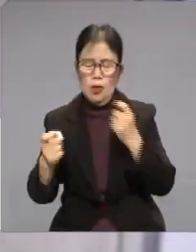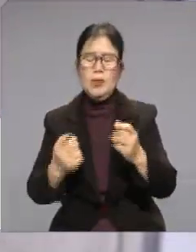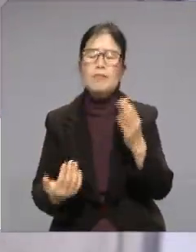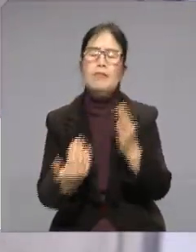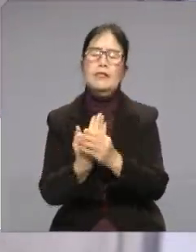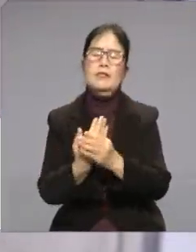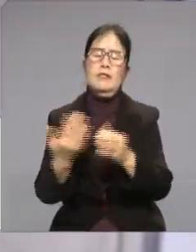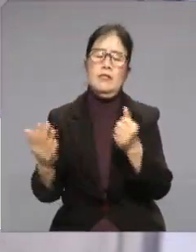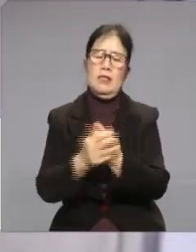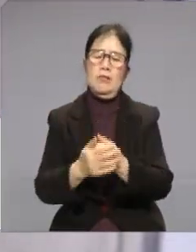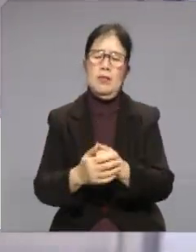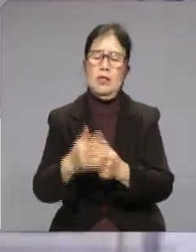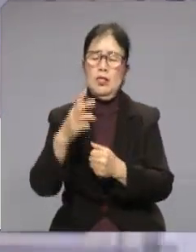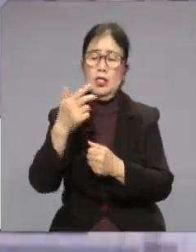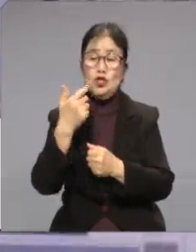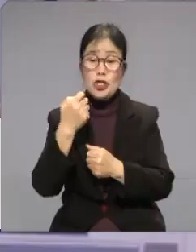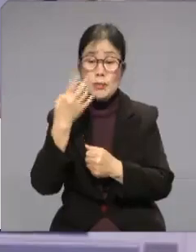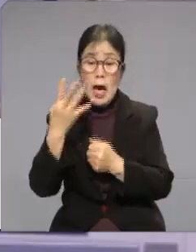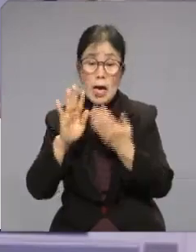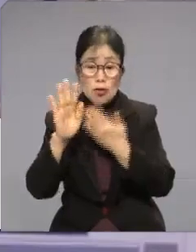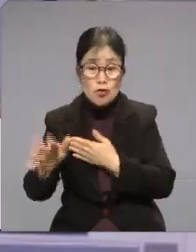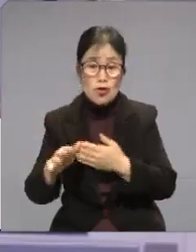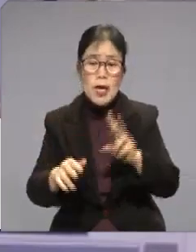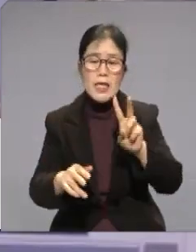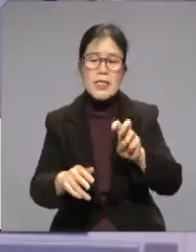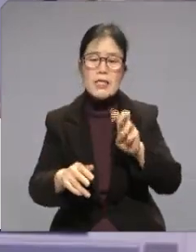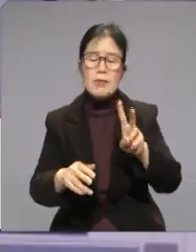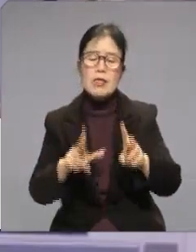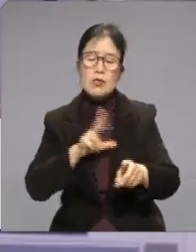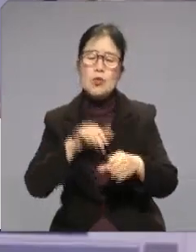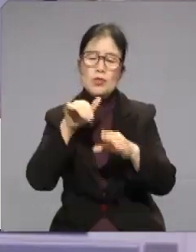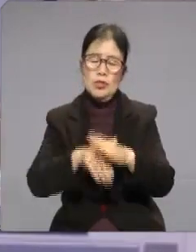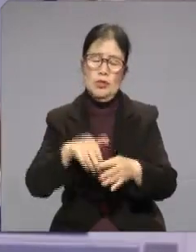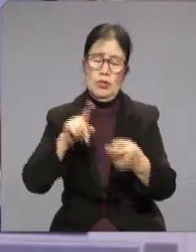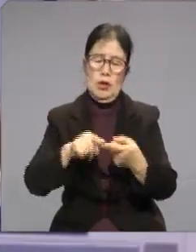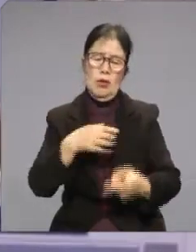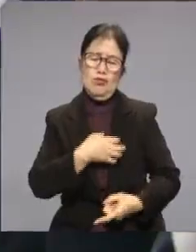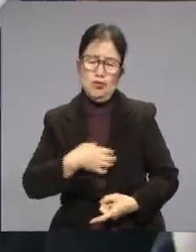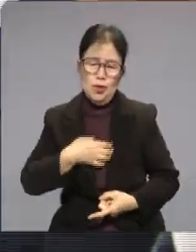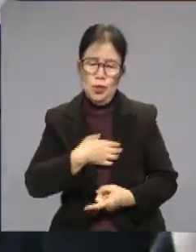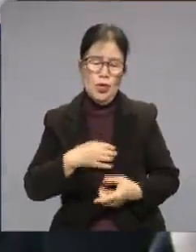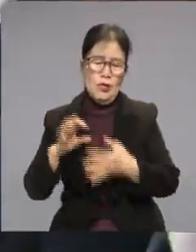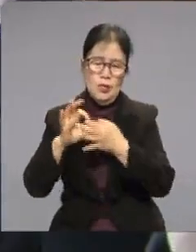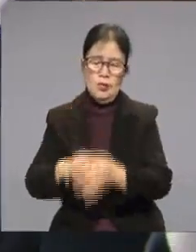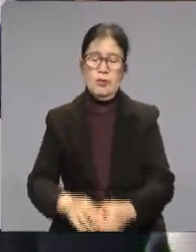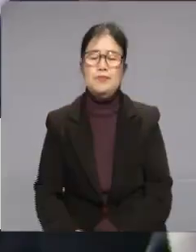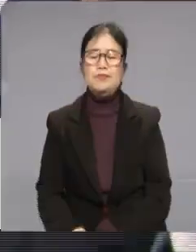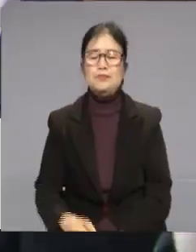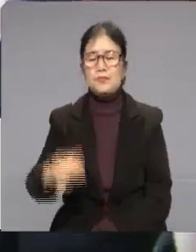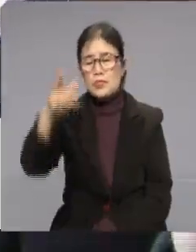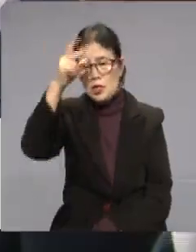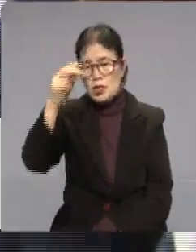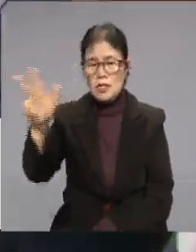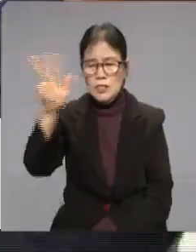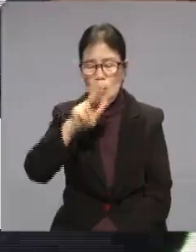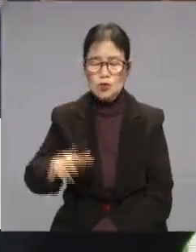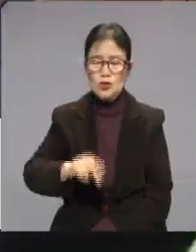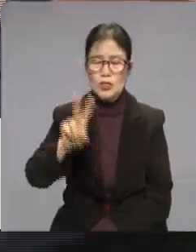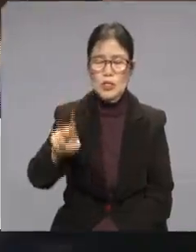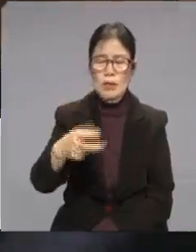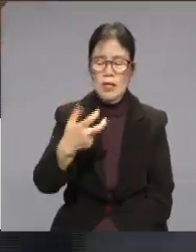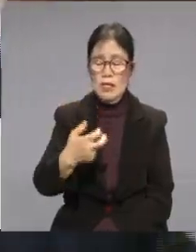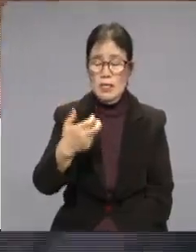발생하면서 64일 뒤 열릴 22대 총선에 대한 우려가 이어지고 있습니다. 경찰은 전국